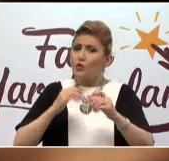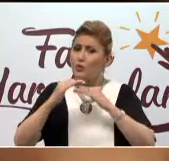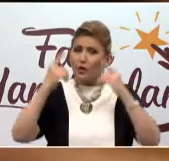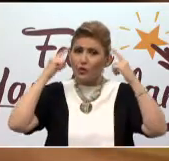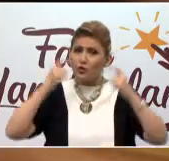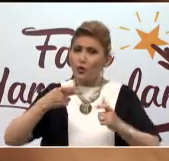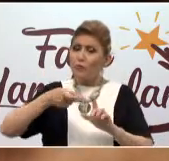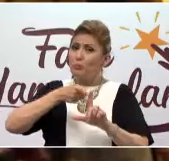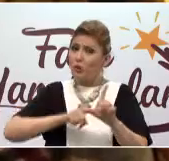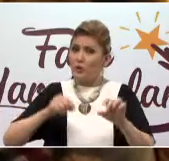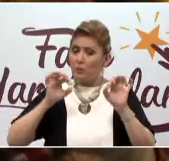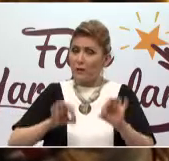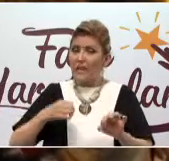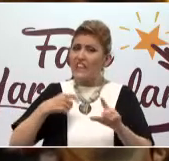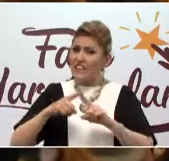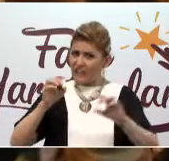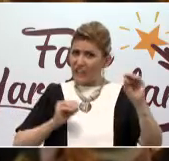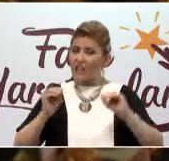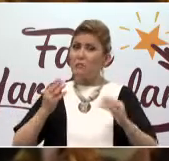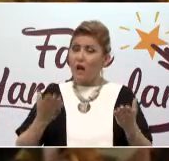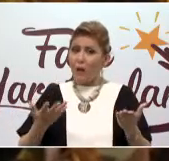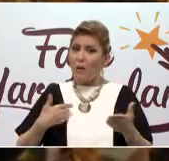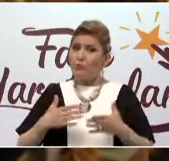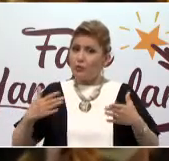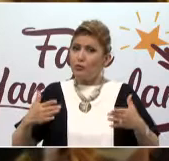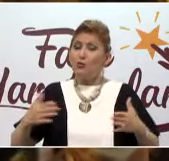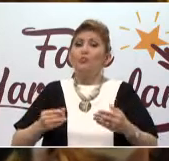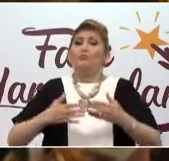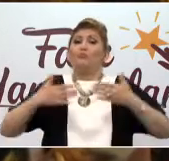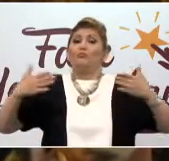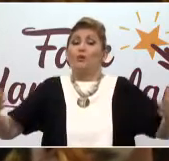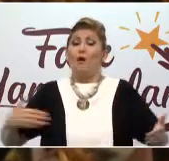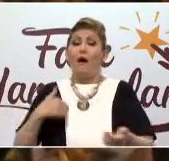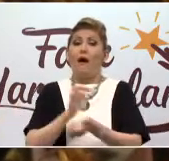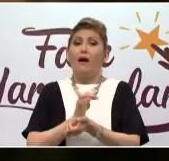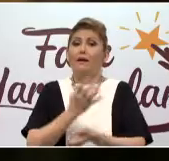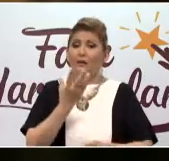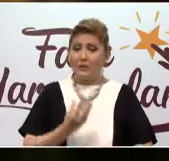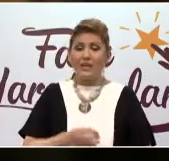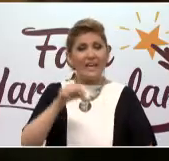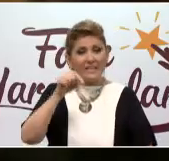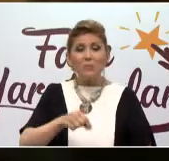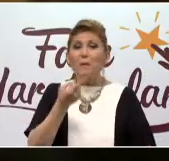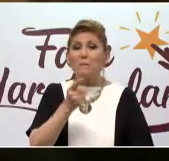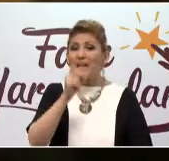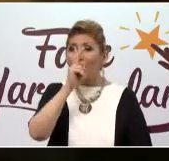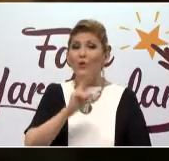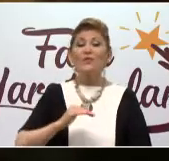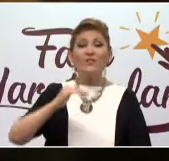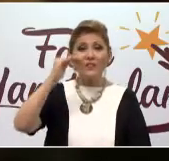olarak başladık. Aslında tasarımcıyım. Ama büyüdük kocaman bir aile haline geldik. Şu anda 1200'den